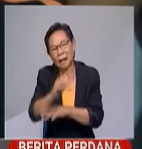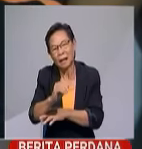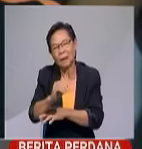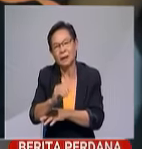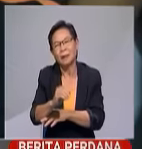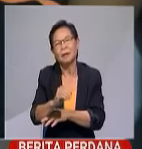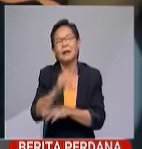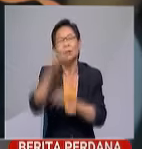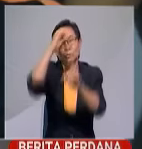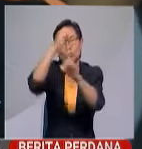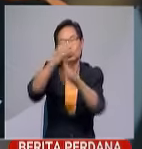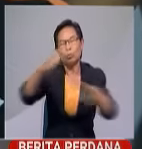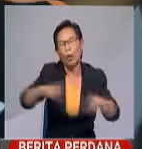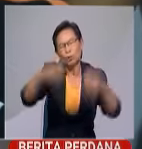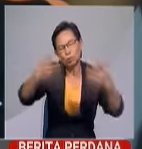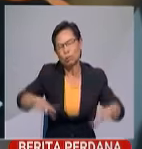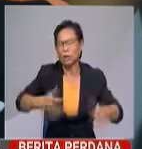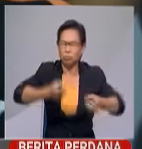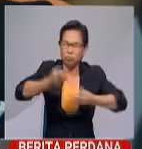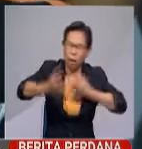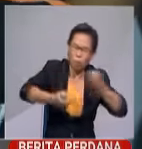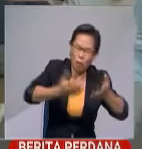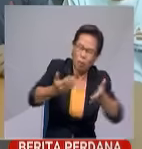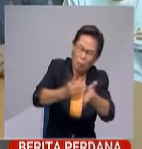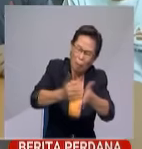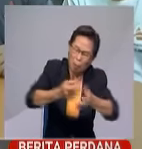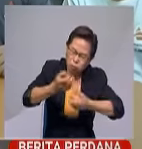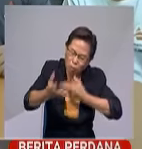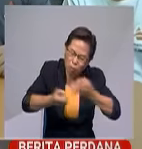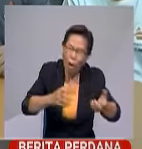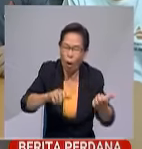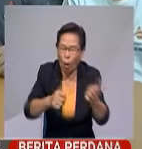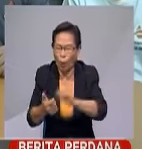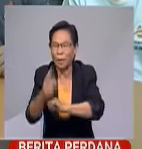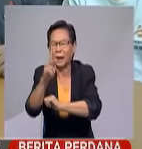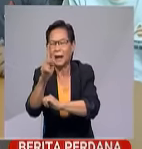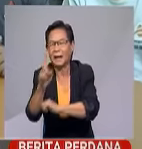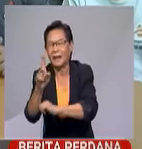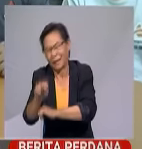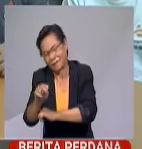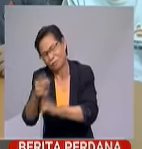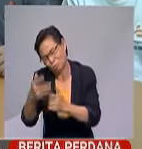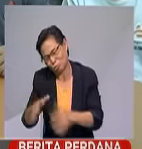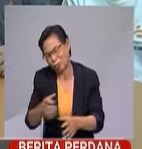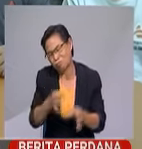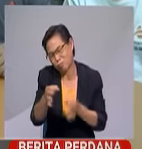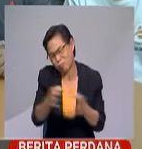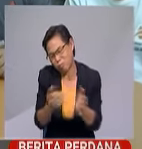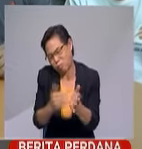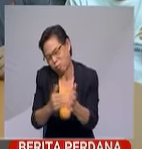tujuan pelaksanaannya sudah pun diperjelas berulang kali oleh Kementerian Dalam Negeri.